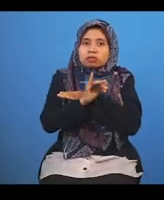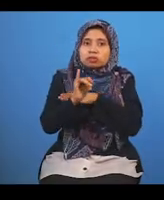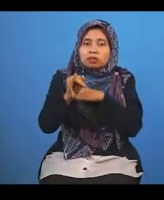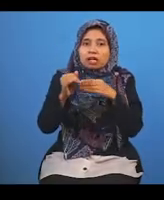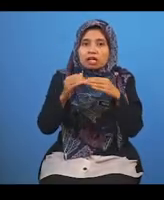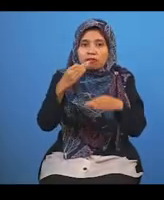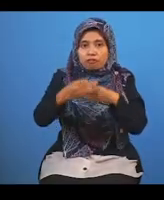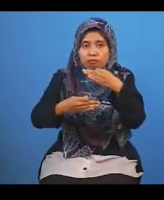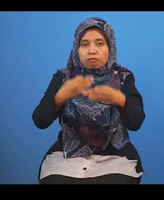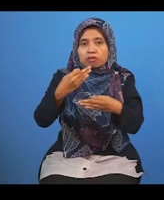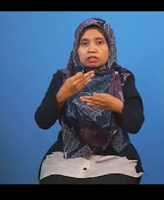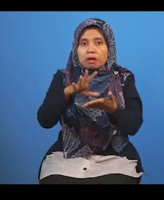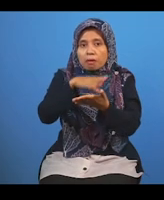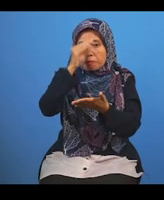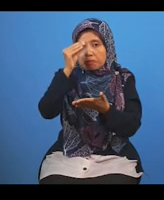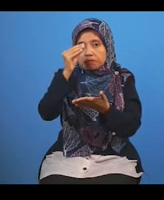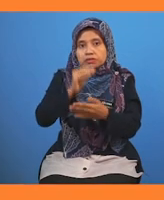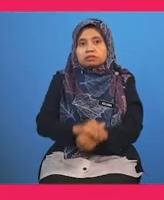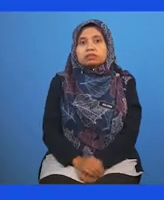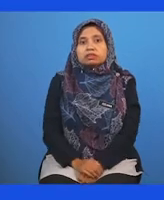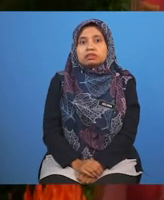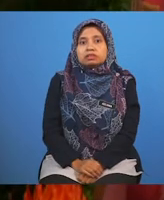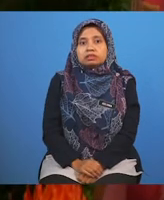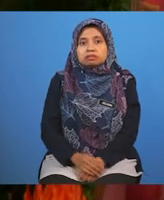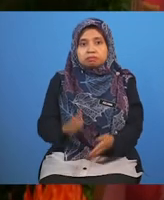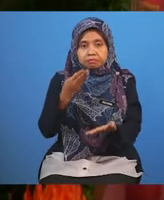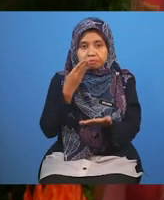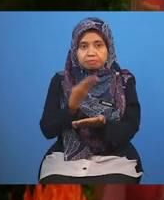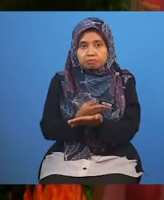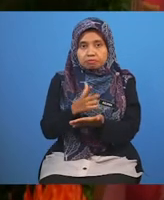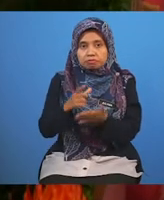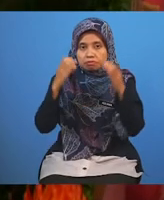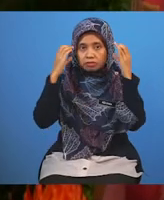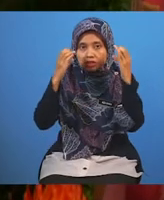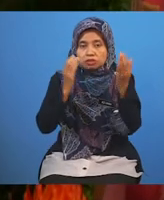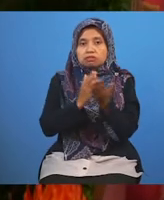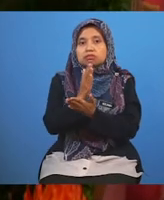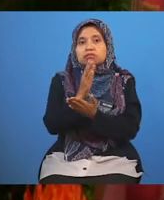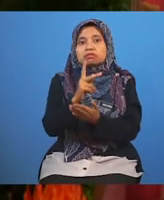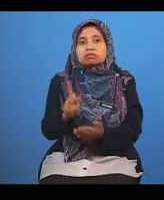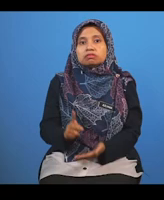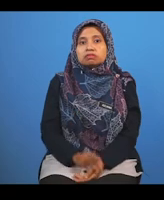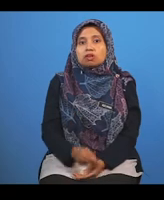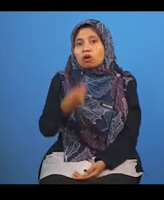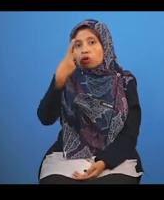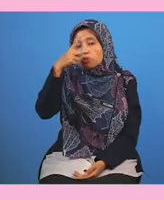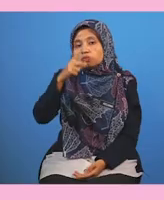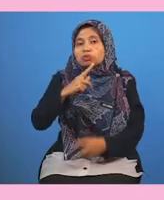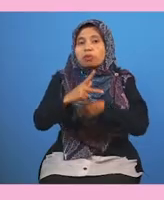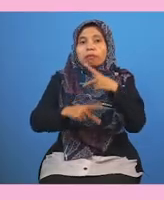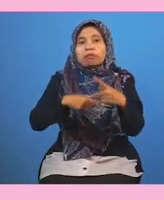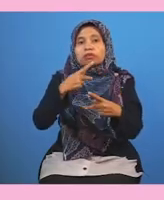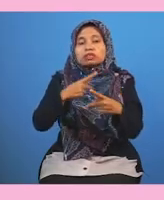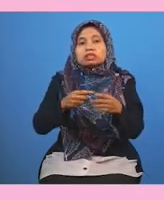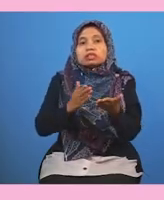ke dalam fasa terakhir pembelajaran. Baiklah, cikgu teruskan. Untuk